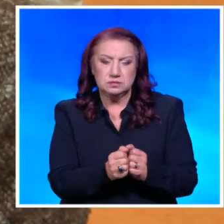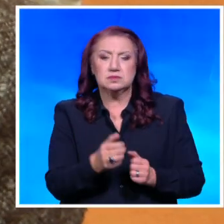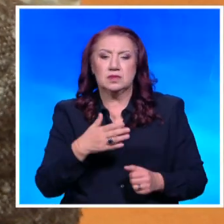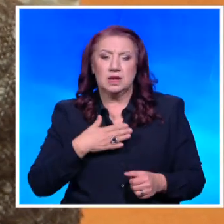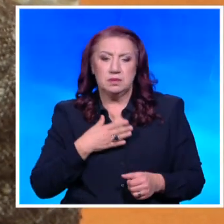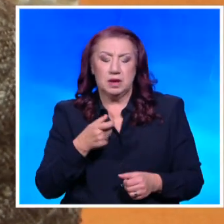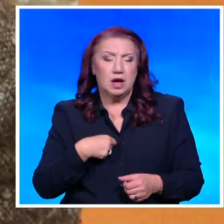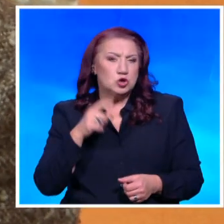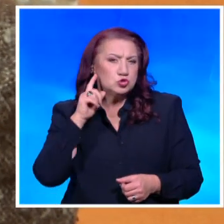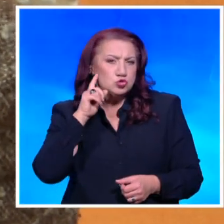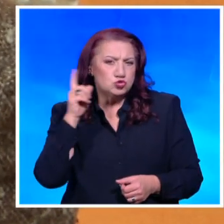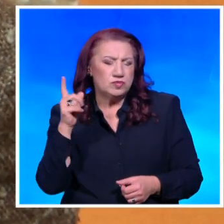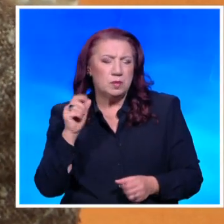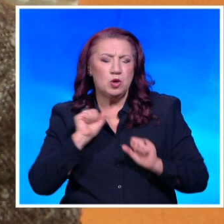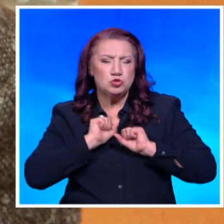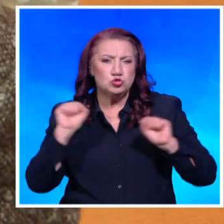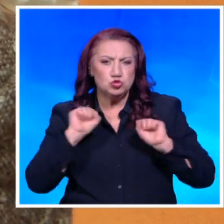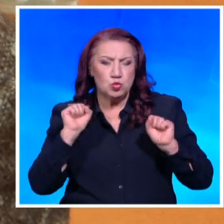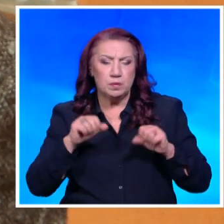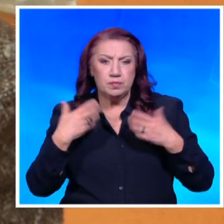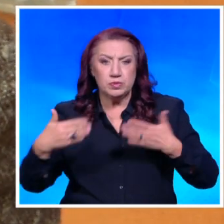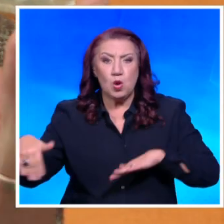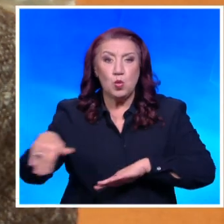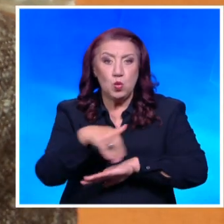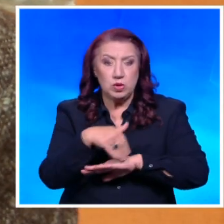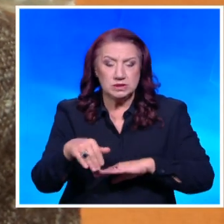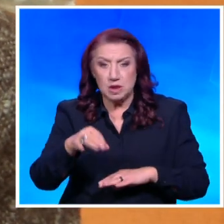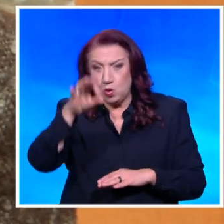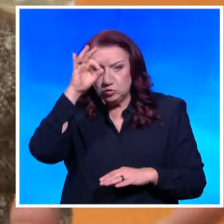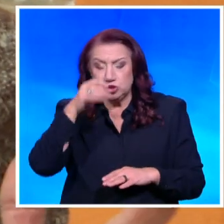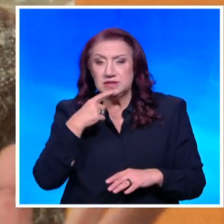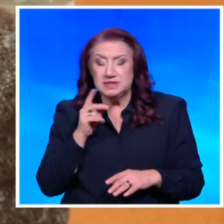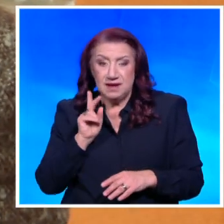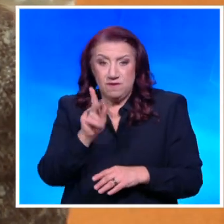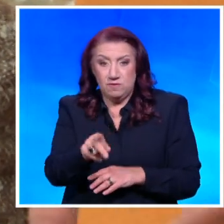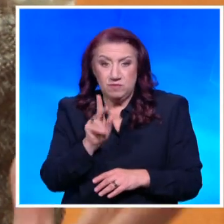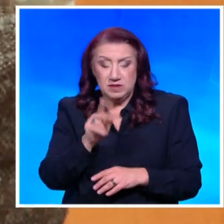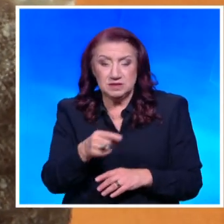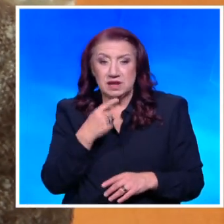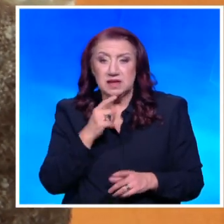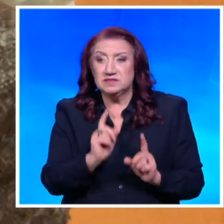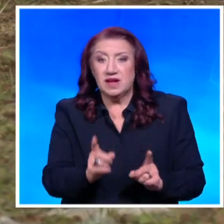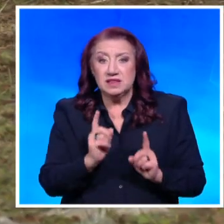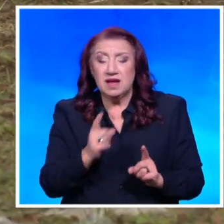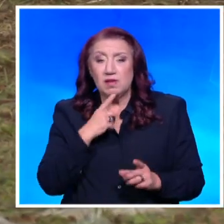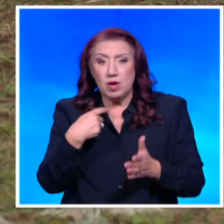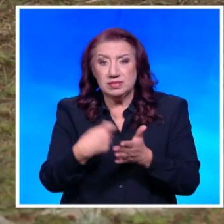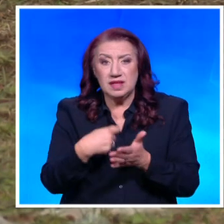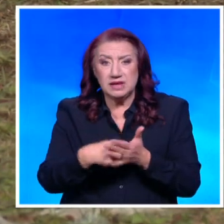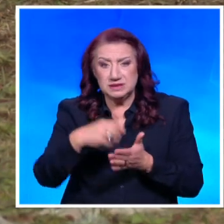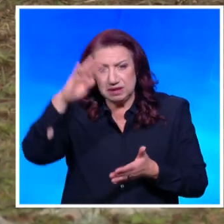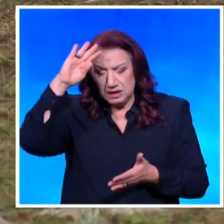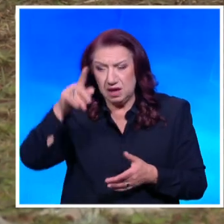силен шум на улицата, ученици влизат в сградата и казват, че някой стреля от такси с пистолет. Вчера имаше